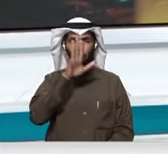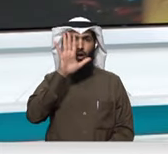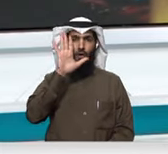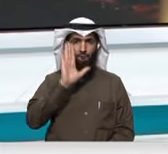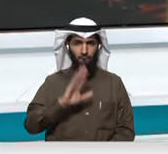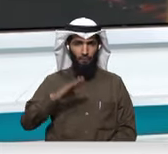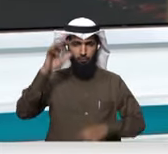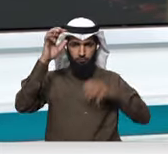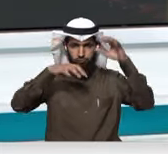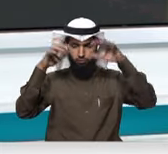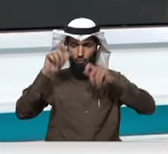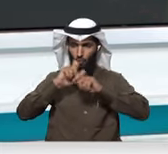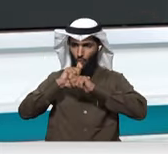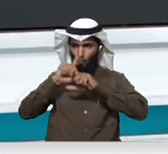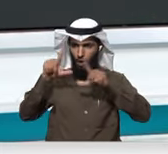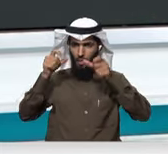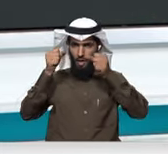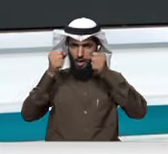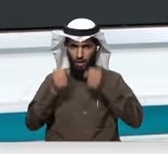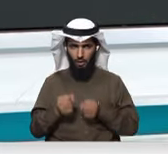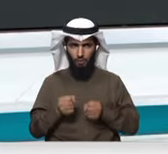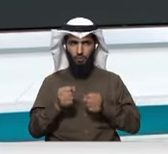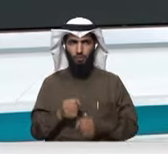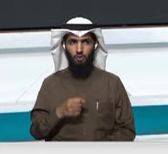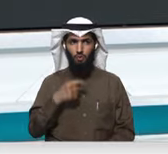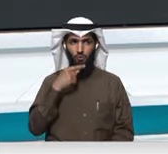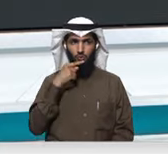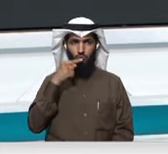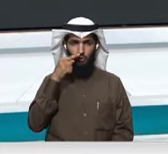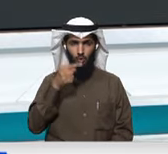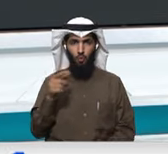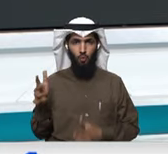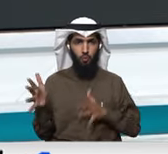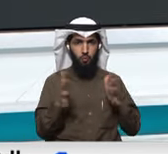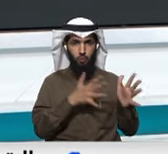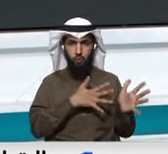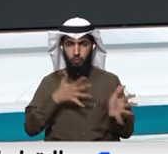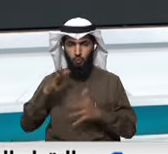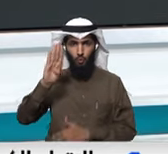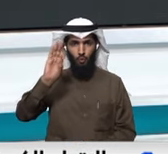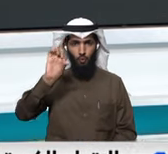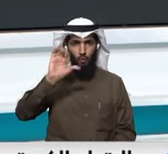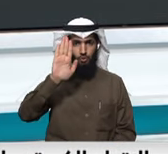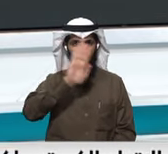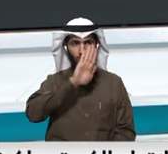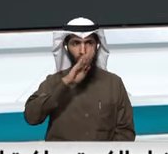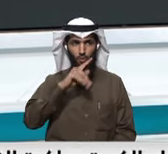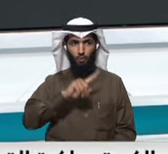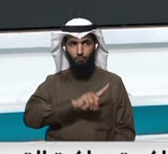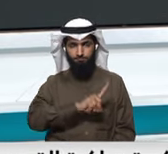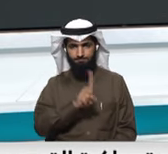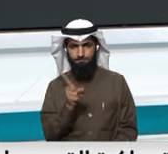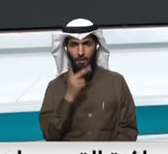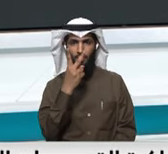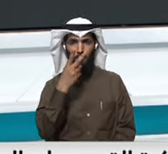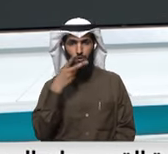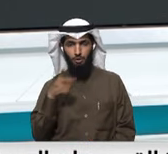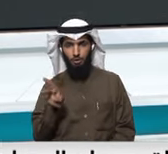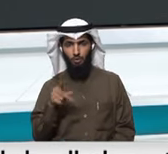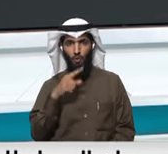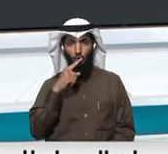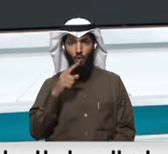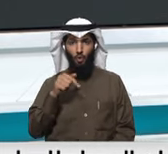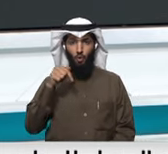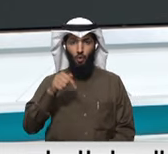شدتها ملحوظه على بعض المناطق تعرف على اجوائنا اكثر حاليا الهواء كوس معتد السرعه 22 م في الساعه سرعه الرياح حاليا في